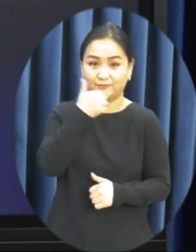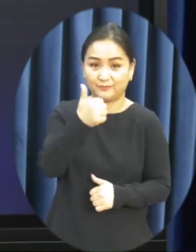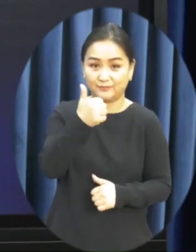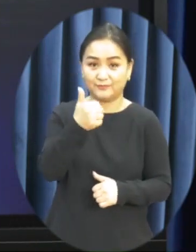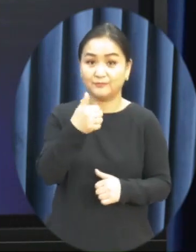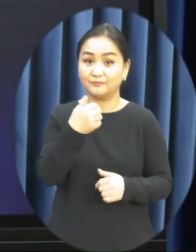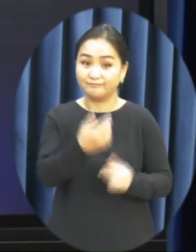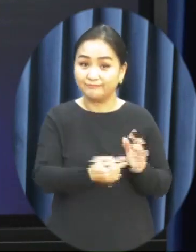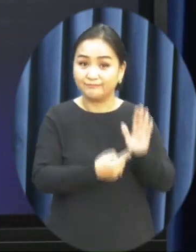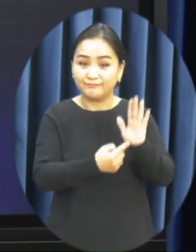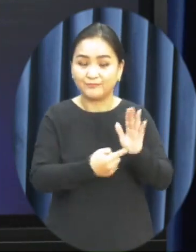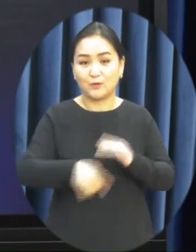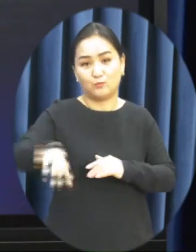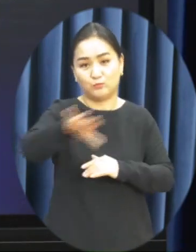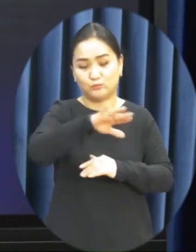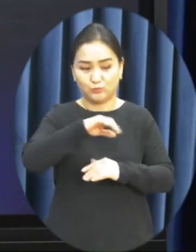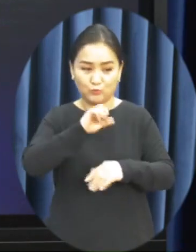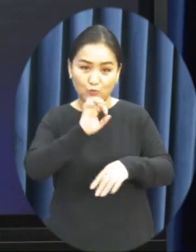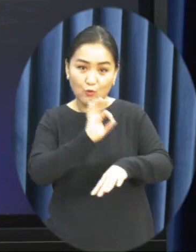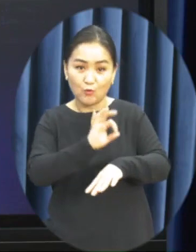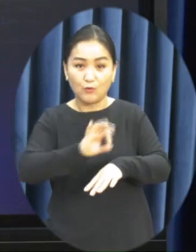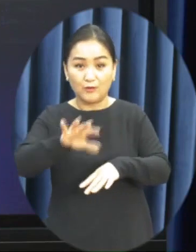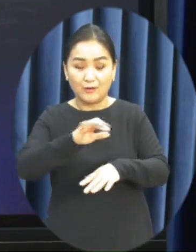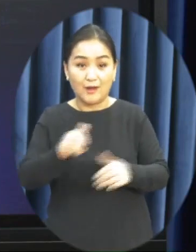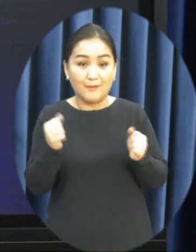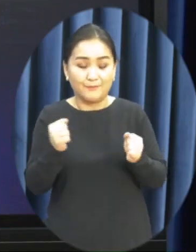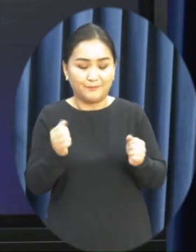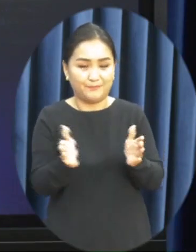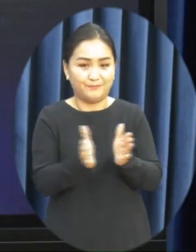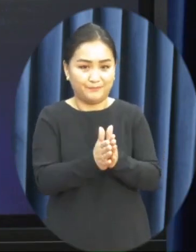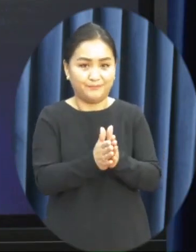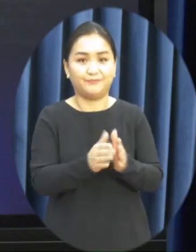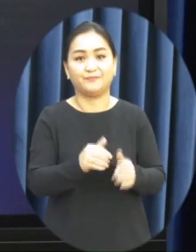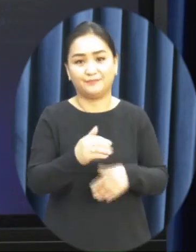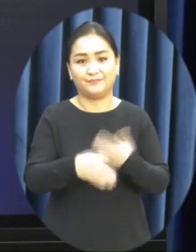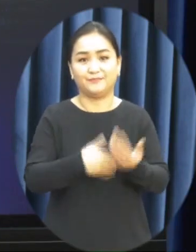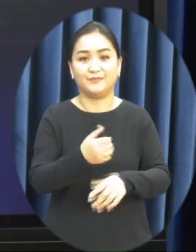ཚད པའི གས